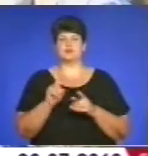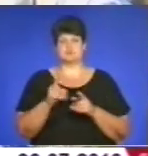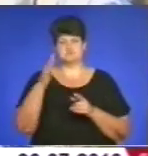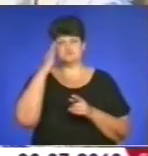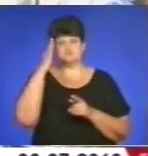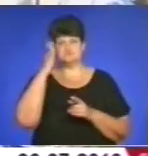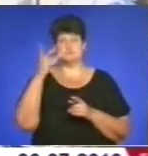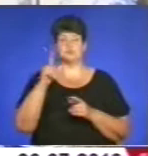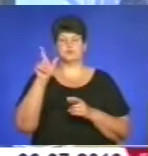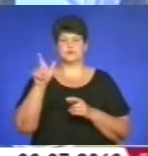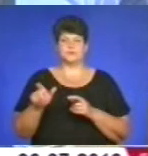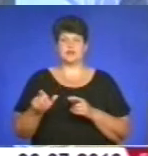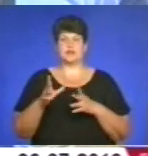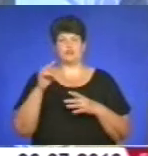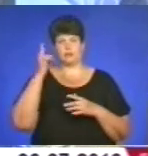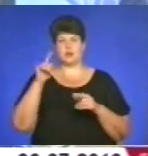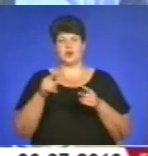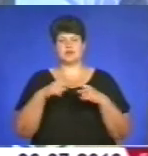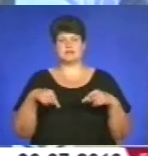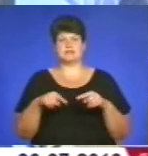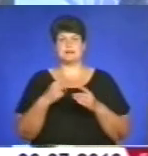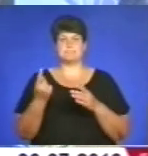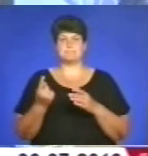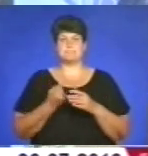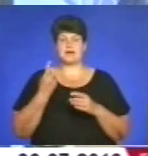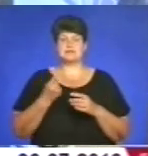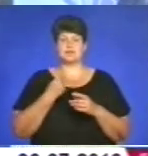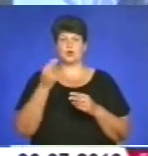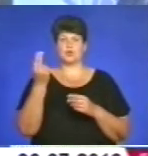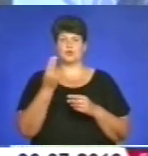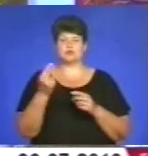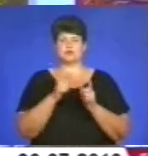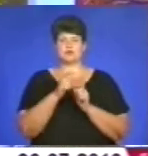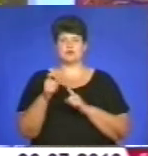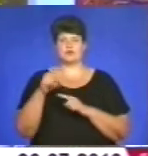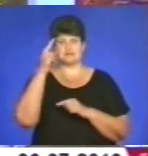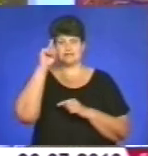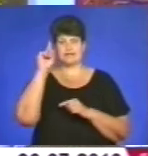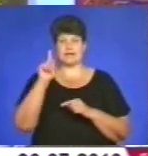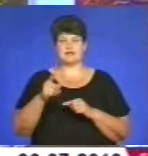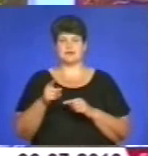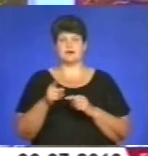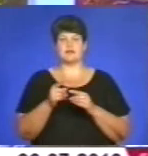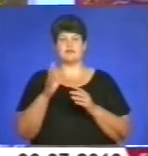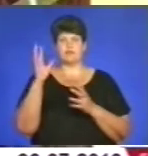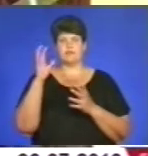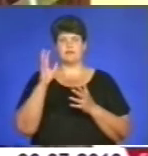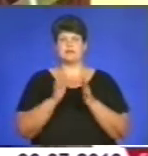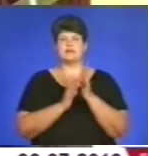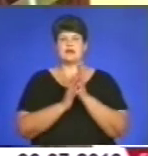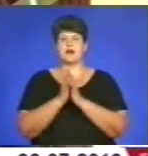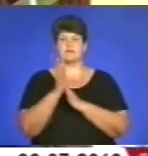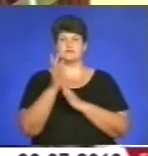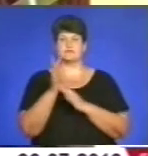батька, вмілого організатора, майстра художнього слова, знавця властивостей цілющих трав. Батько був для